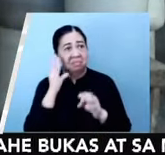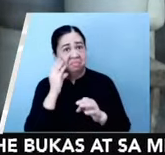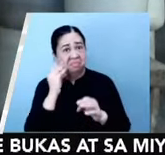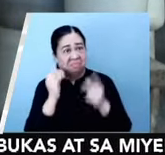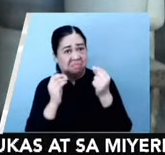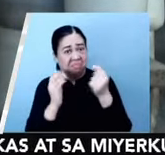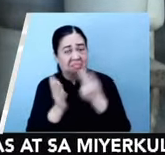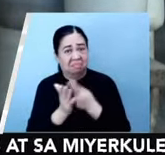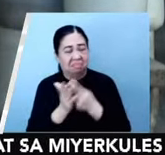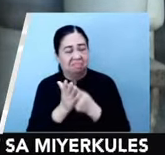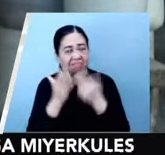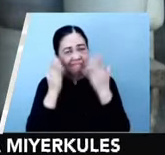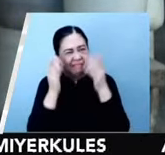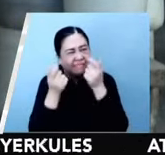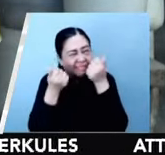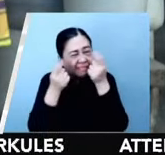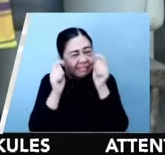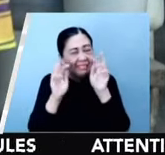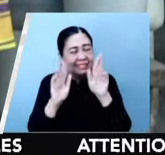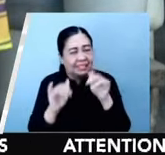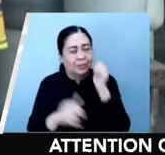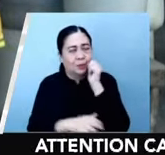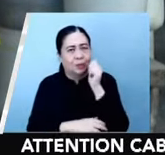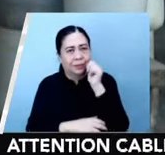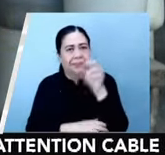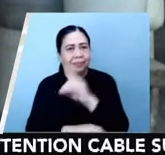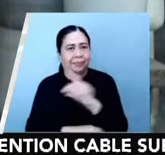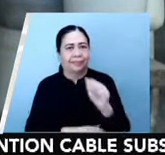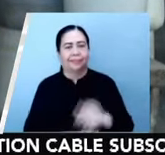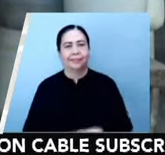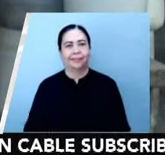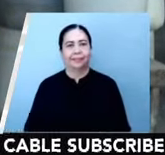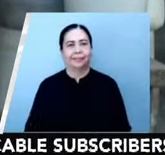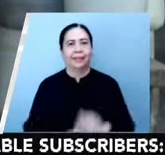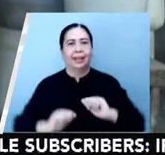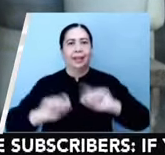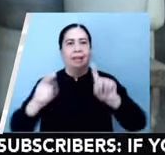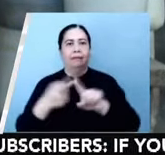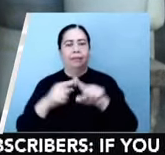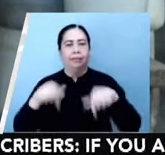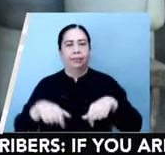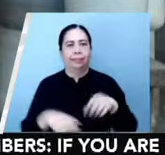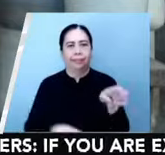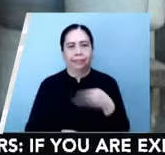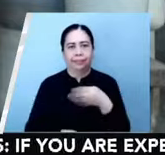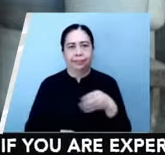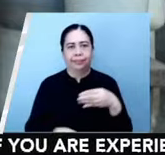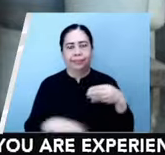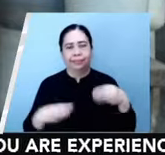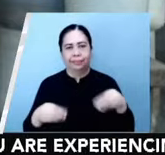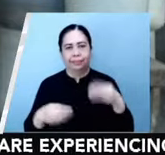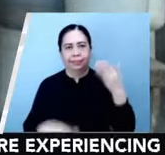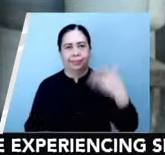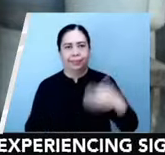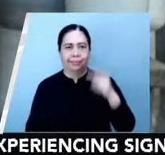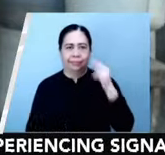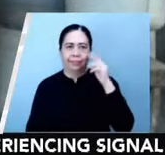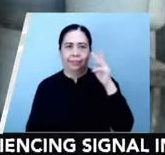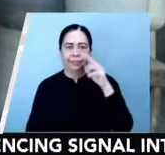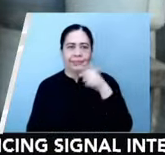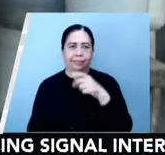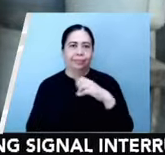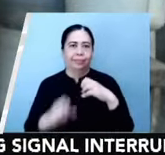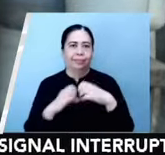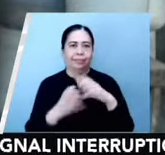ang sinusubukan daw palagi ng DA. Live mula rito sa Blumentritt sa Maynila, ako si Nico Wahe para sa GMA